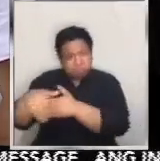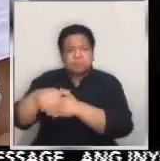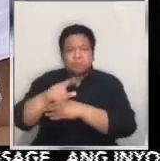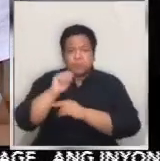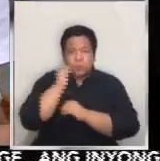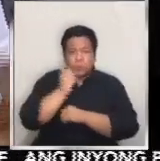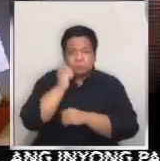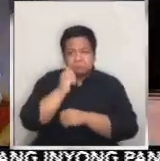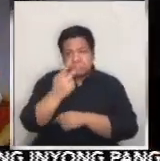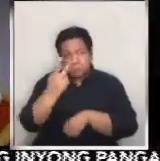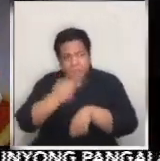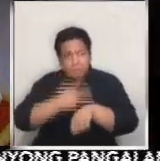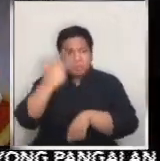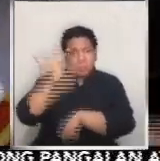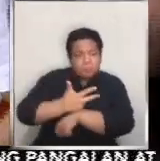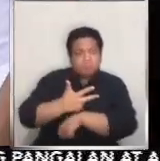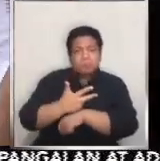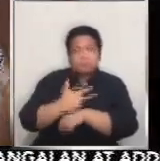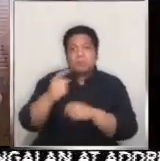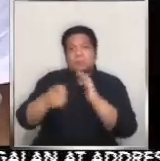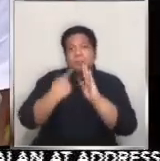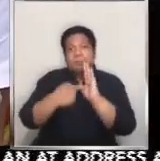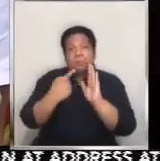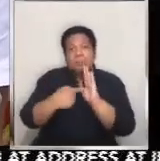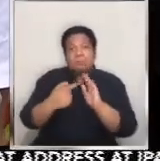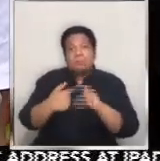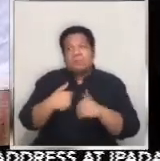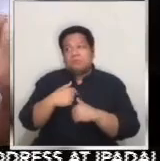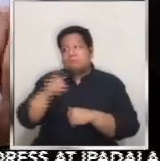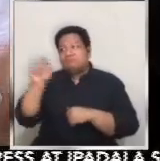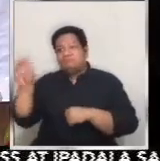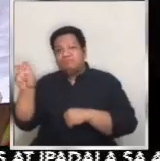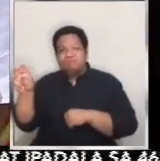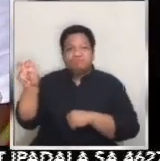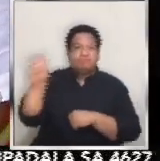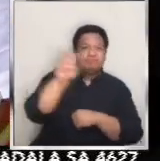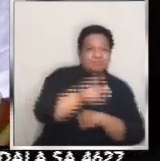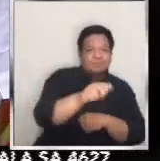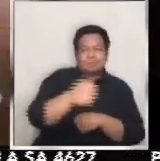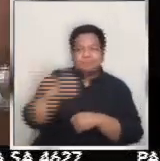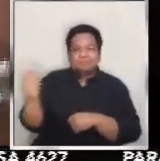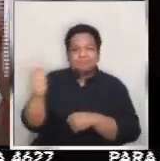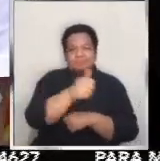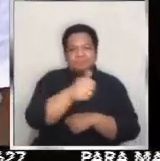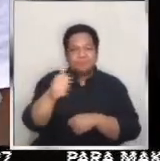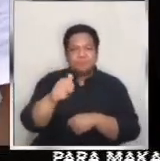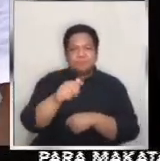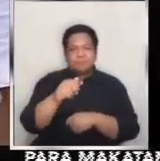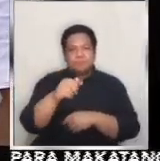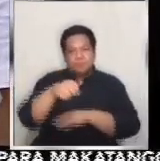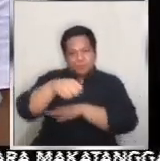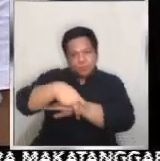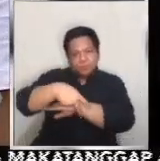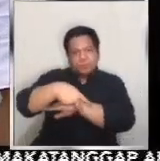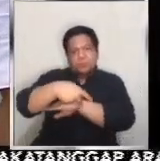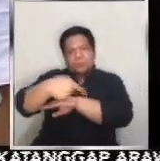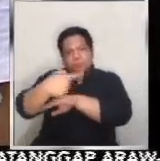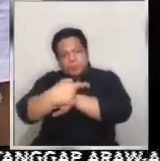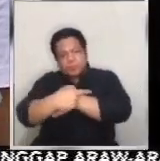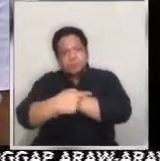galing pa ako sa isang racket, tapos magpe-perform pa ako ng 12 to 1 sa circo, tapos 1 to 2 sa